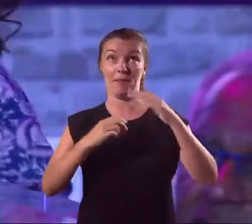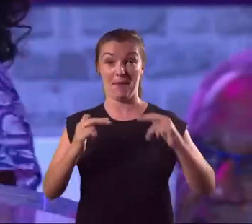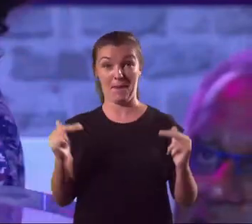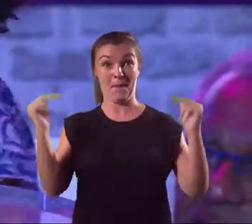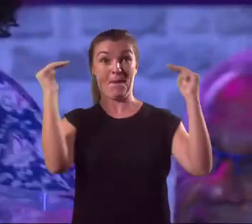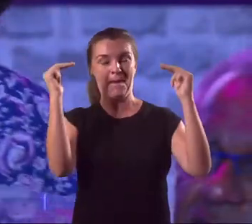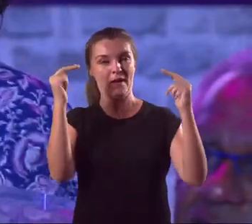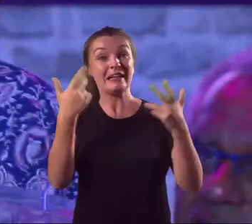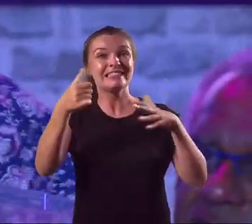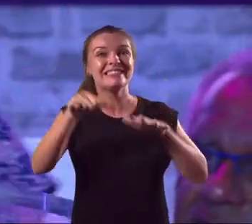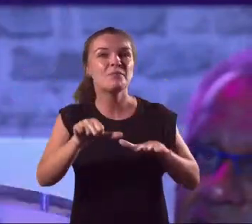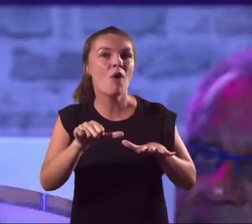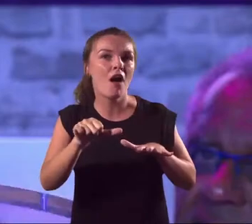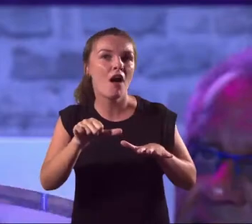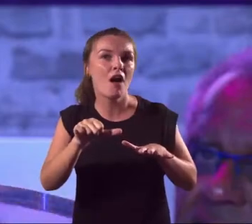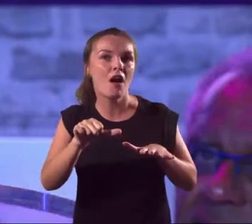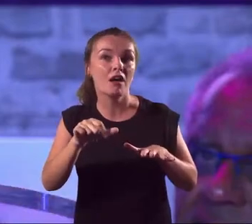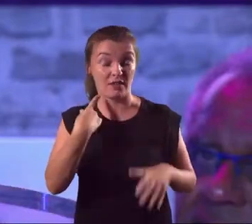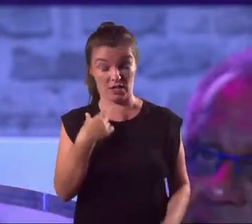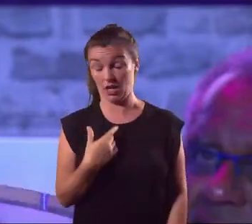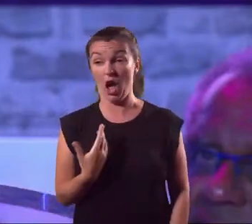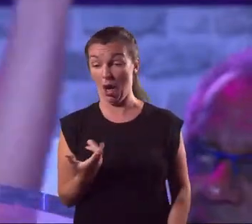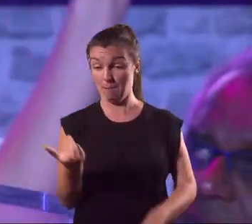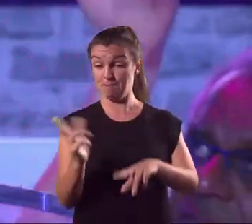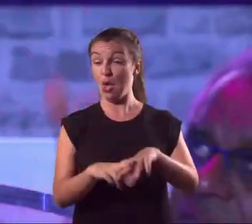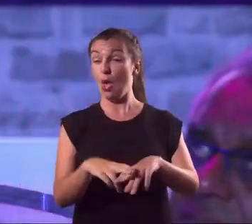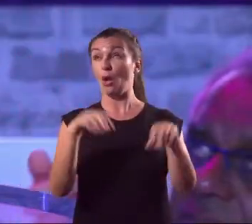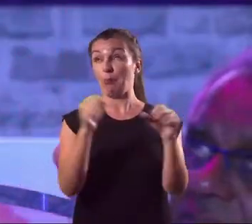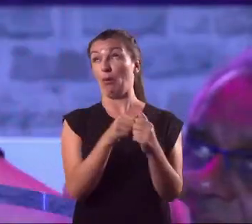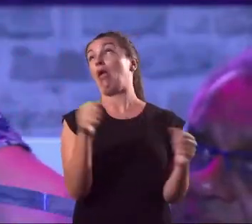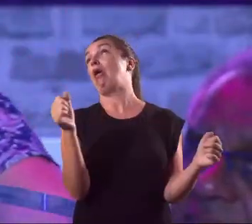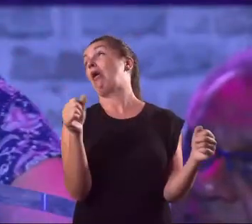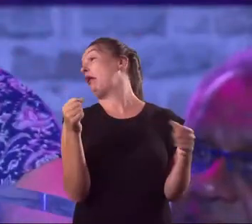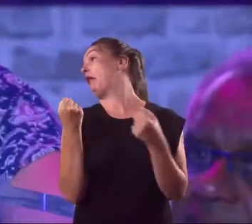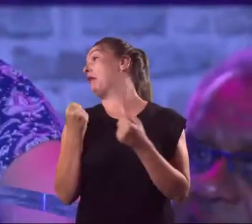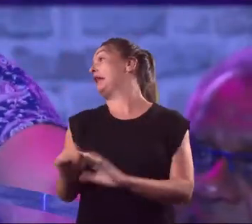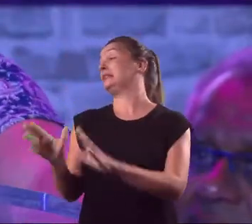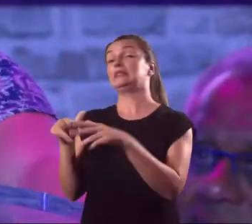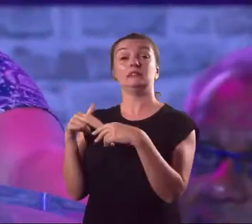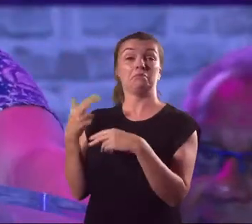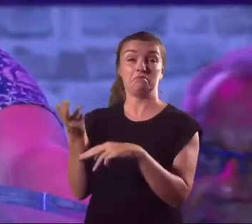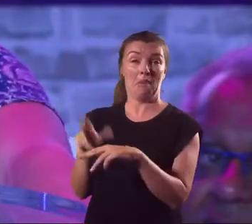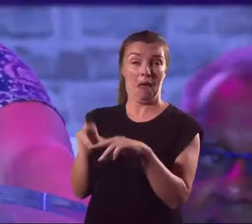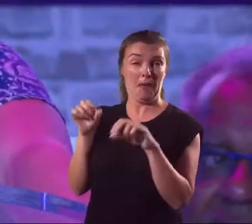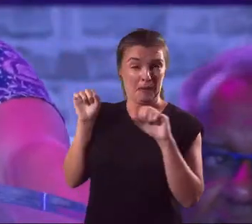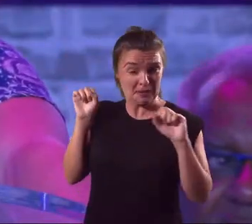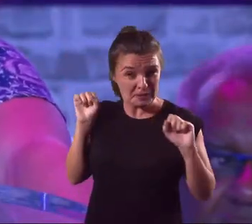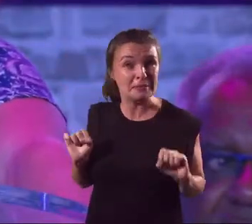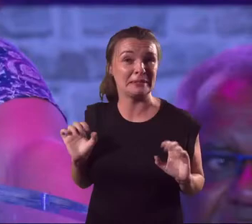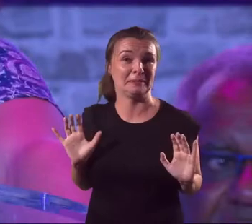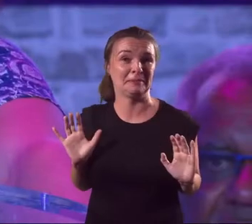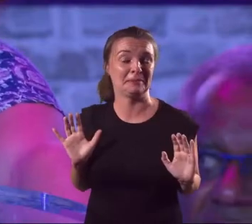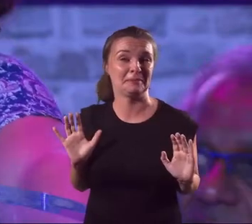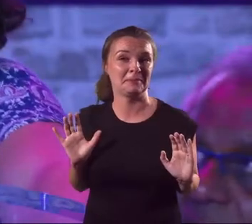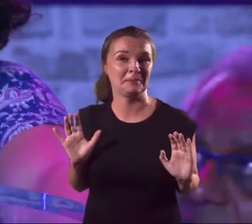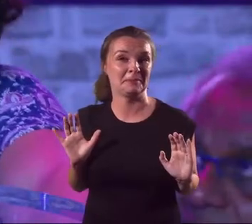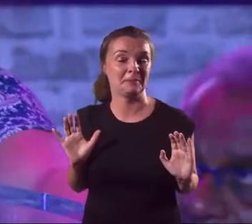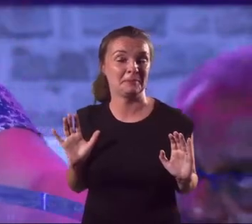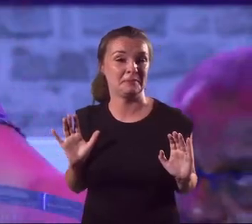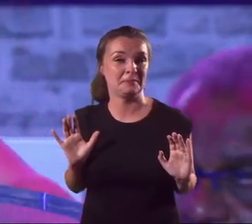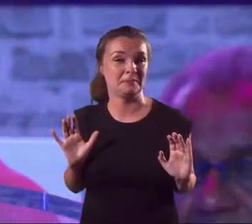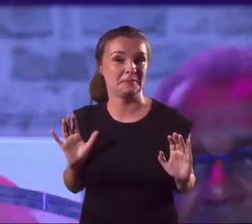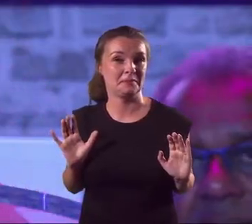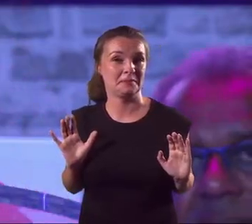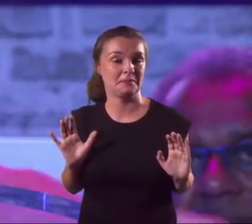haute. Quand je veux dire, quand je parle de 6 mois, vous avez le temps de crever 3 fois, la bouche ouverte. Et la réalité, c'est que si